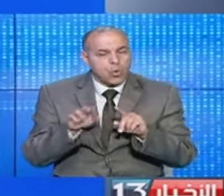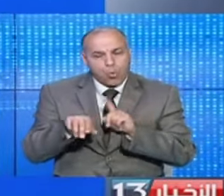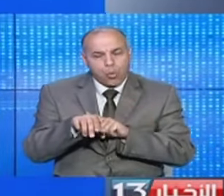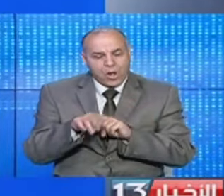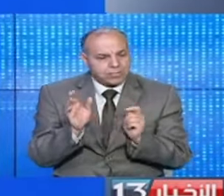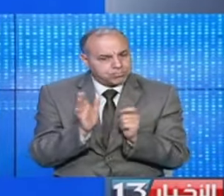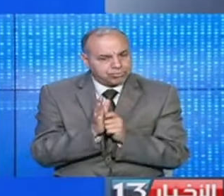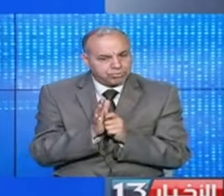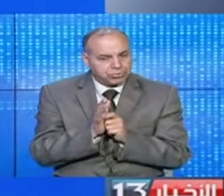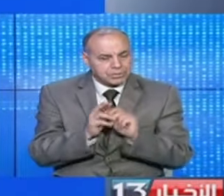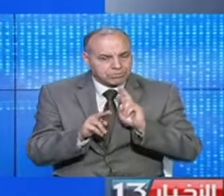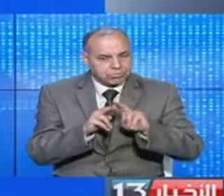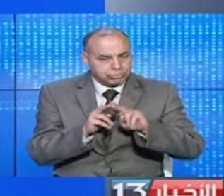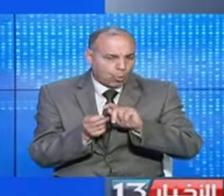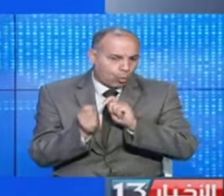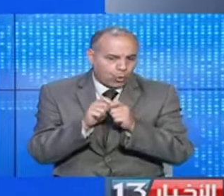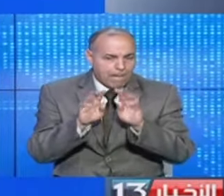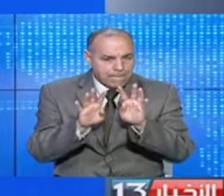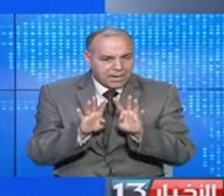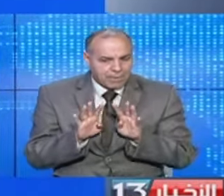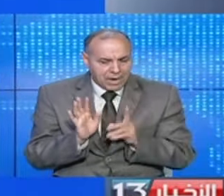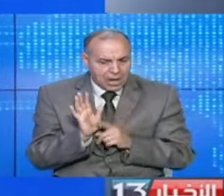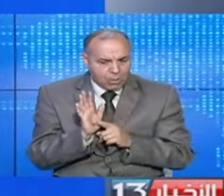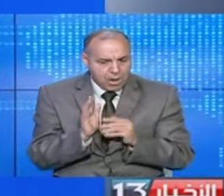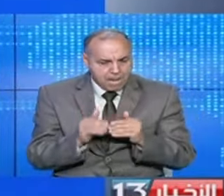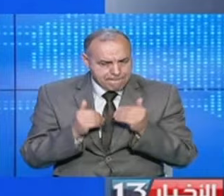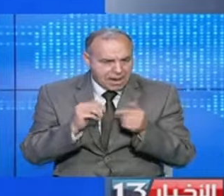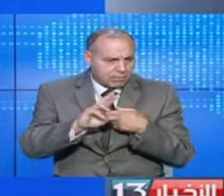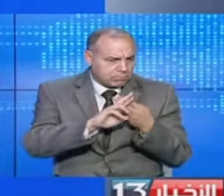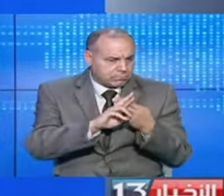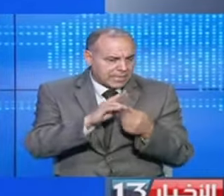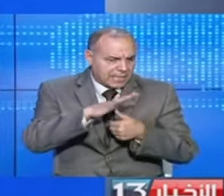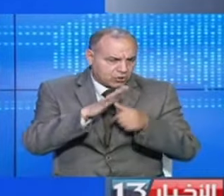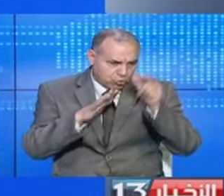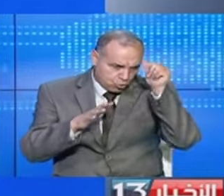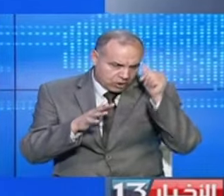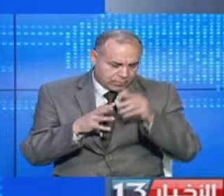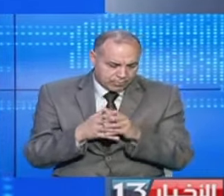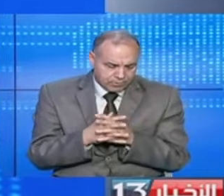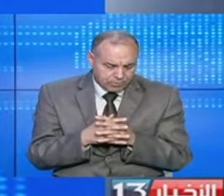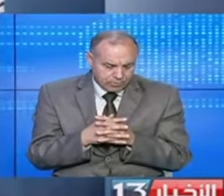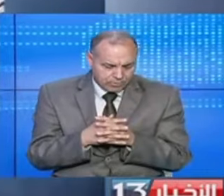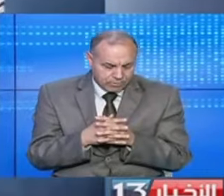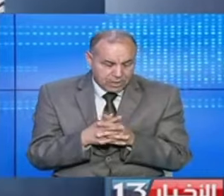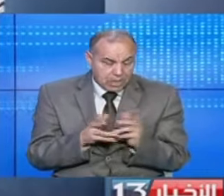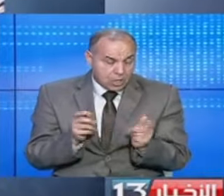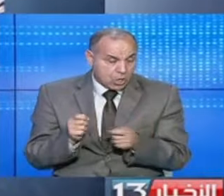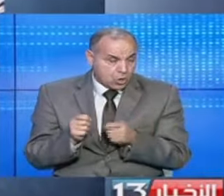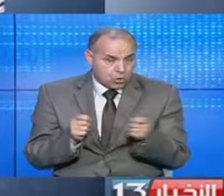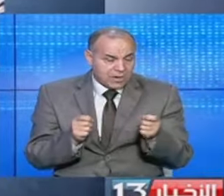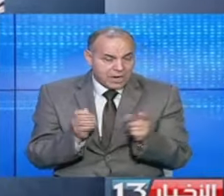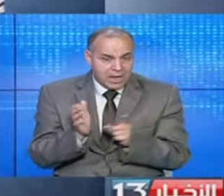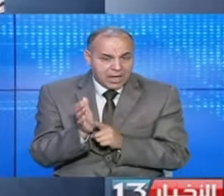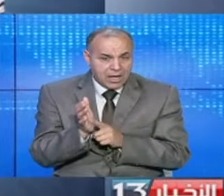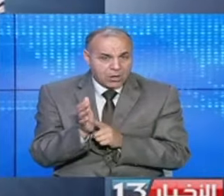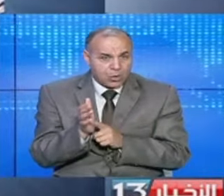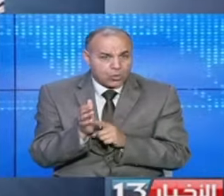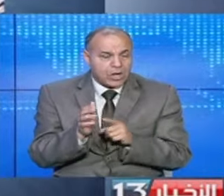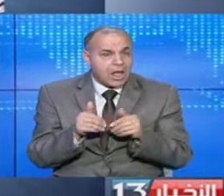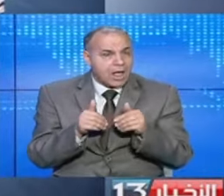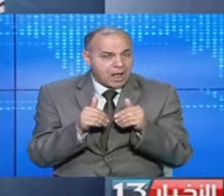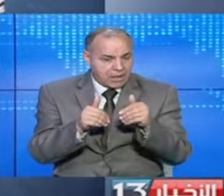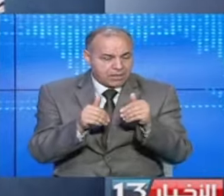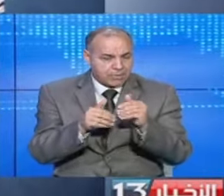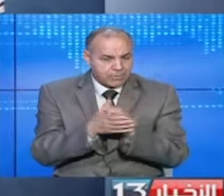التي سينقح فيها البرلمان القانون بعد رده؟ طبعا هو قانون أساسي